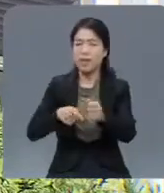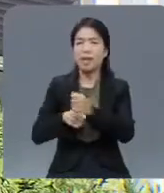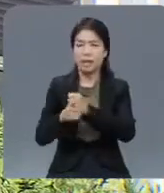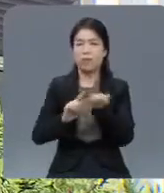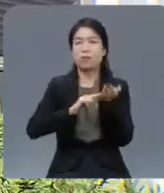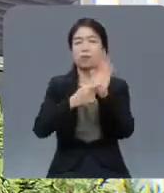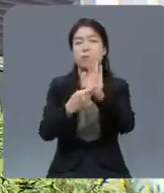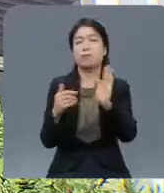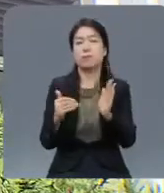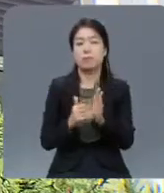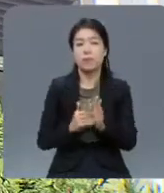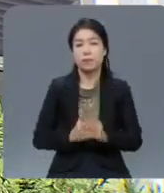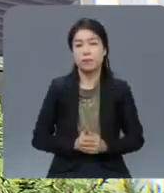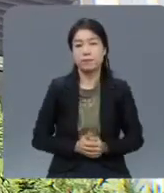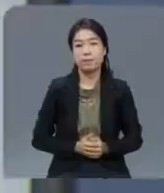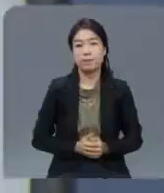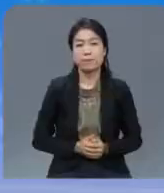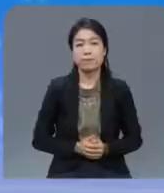이유를 밝혔습니다.